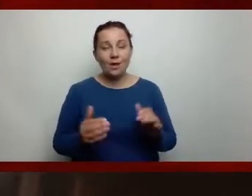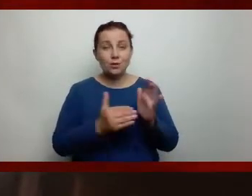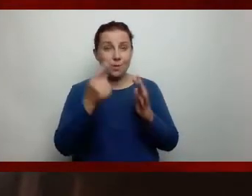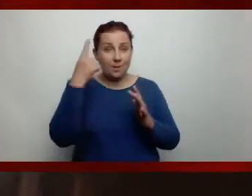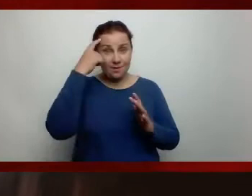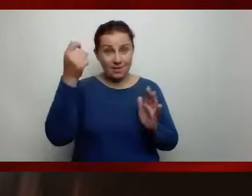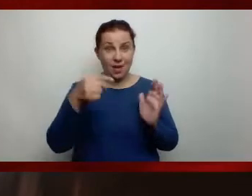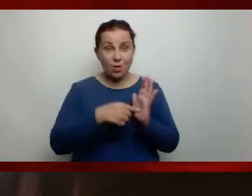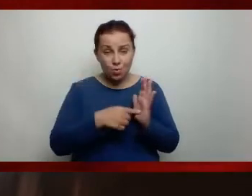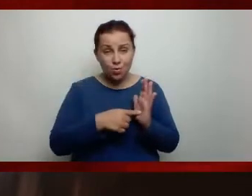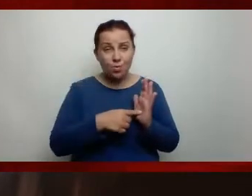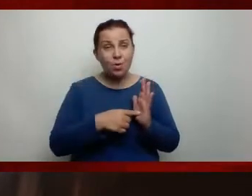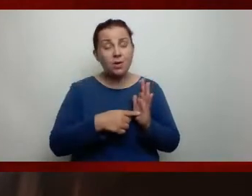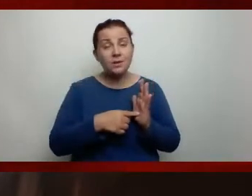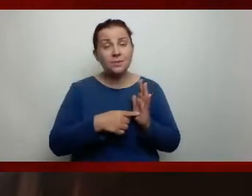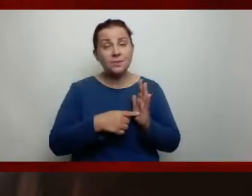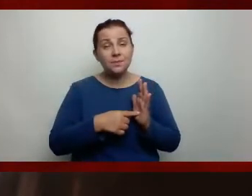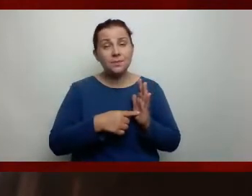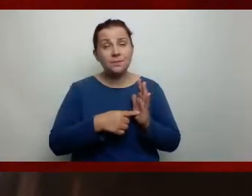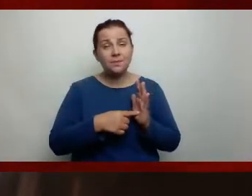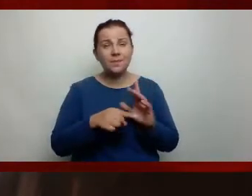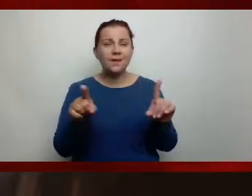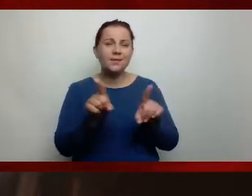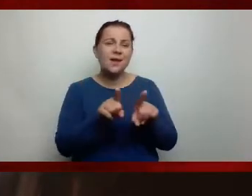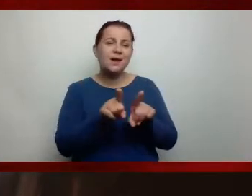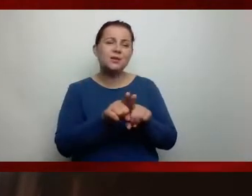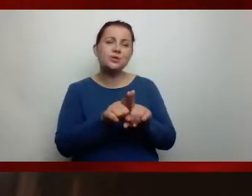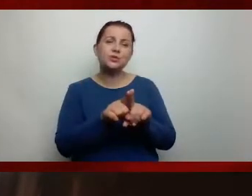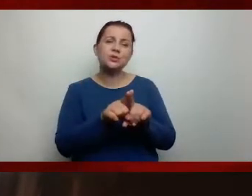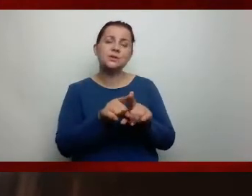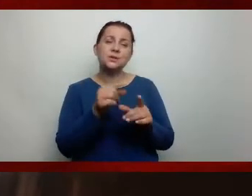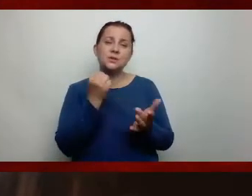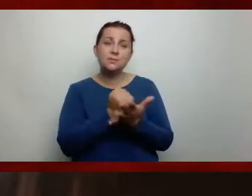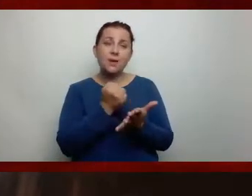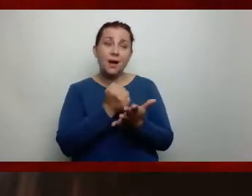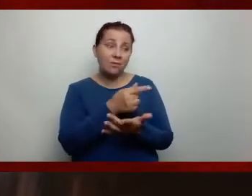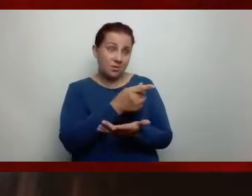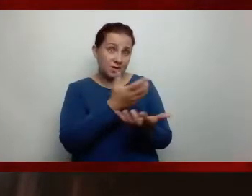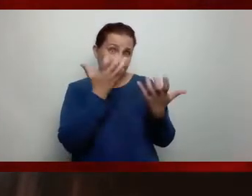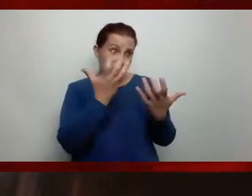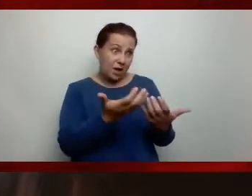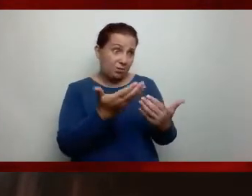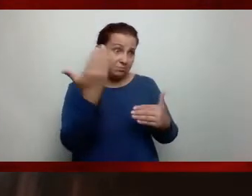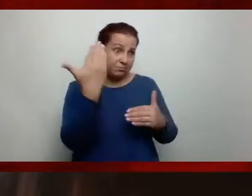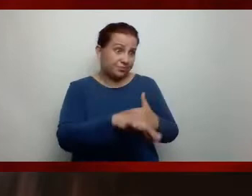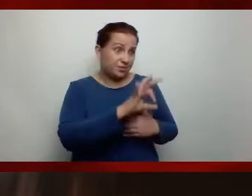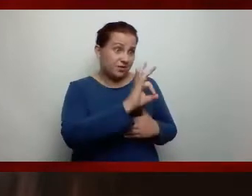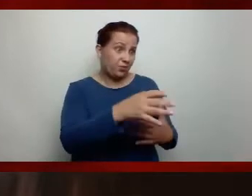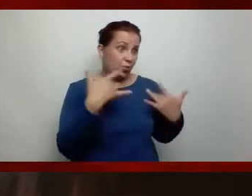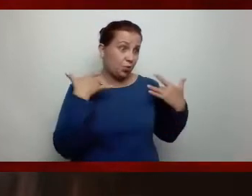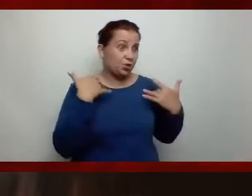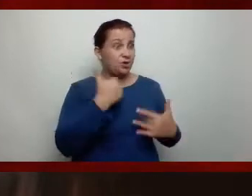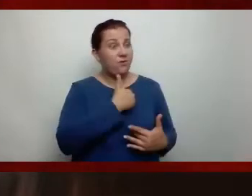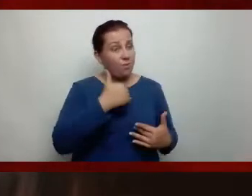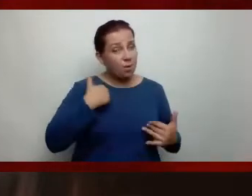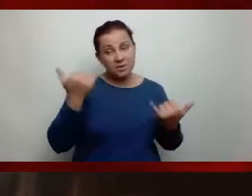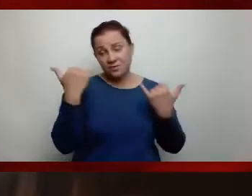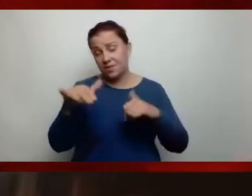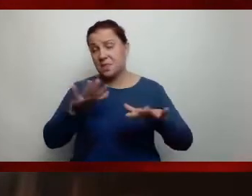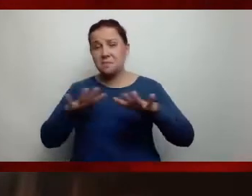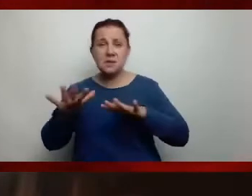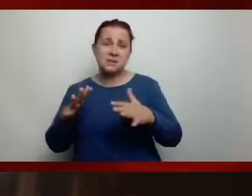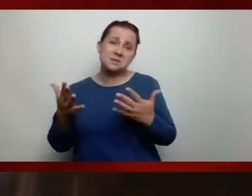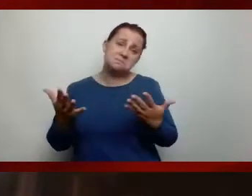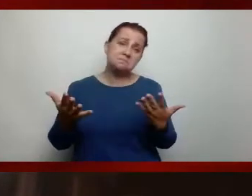te, że tak powiem, kwestie, czy chciał zakończyć życie w Polsce, czy gdzie indziej. Myślę, że ta